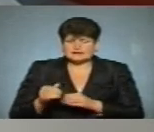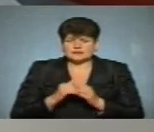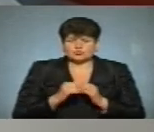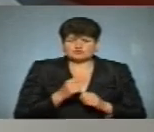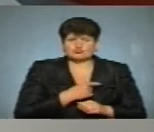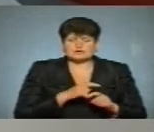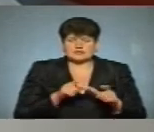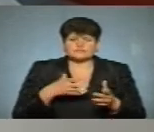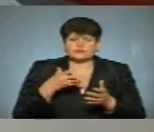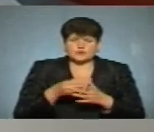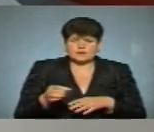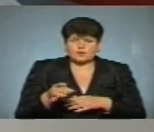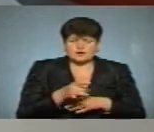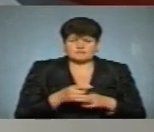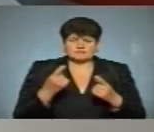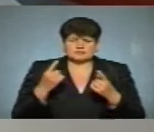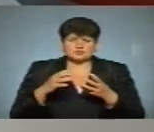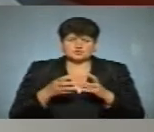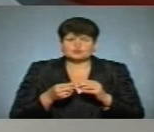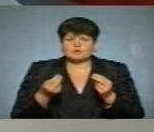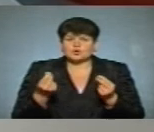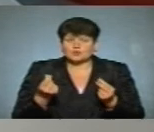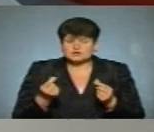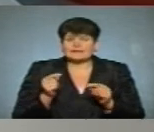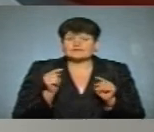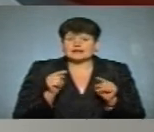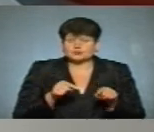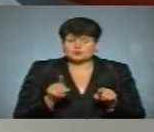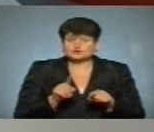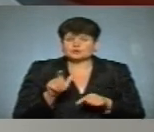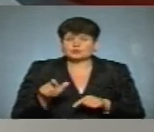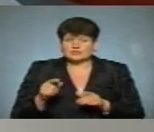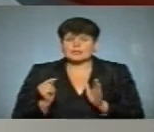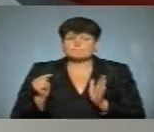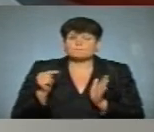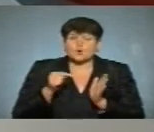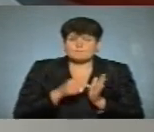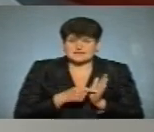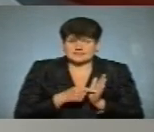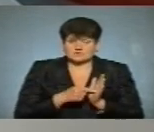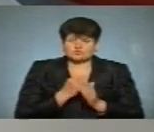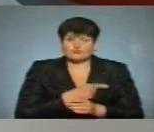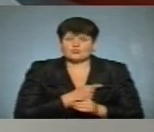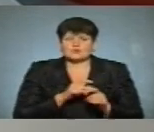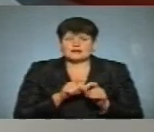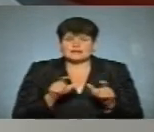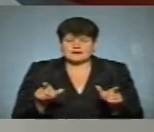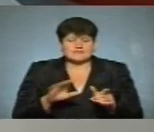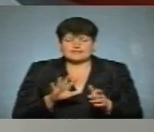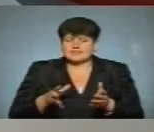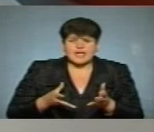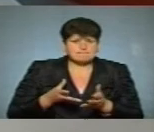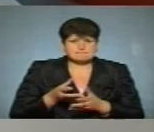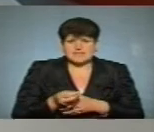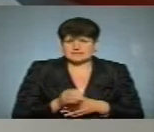лікарню у своєму регіоні значні суми коштів для того, щоб люди, які попадають в лікарні, не платили